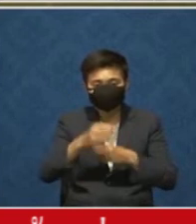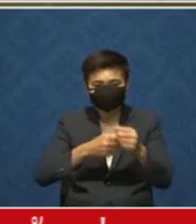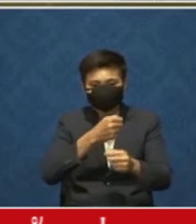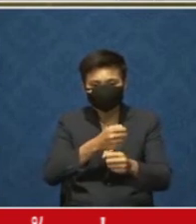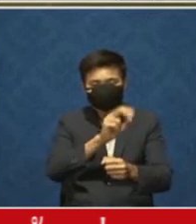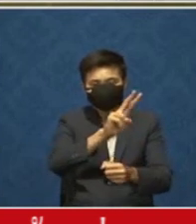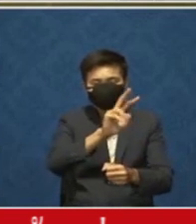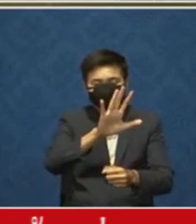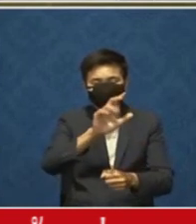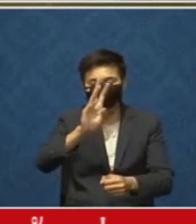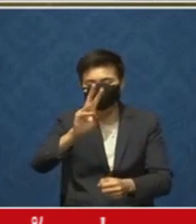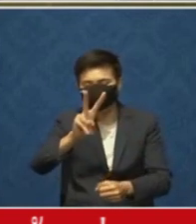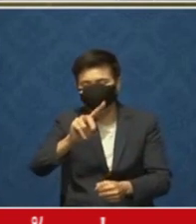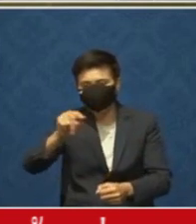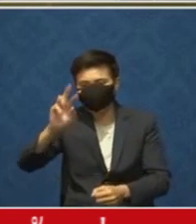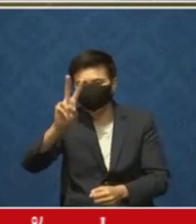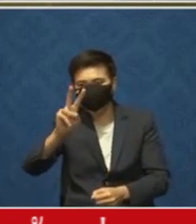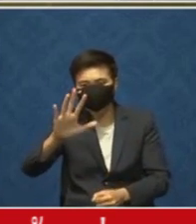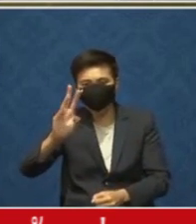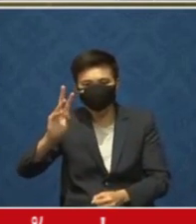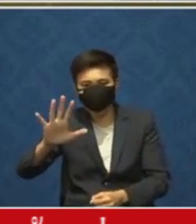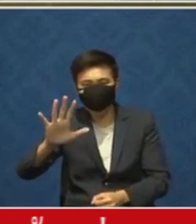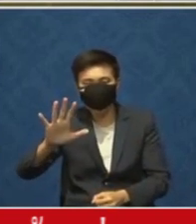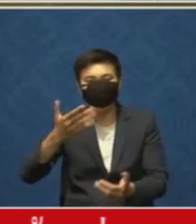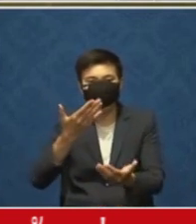ถึง2565งบประมาณ